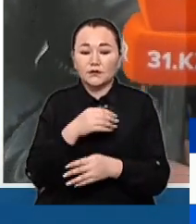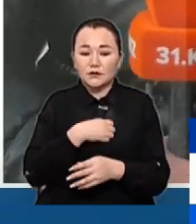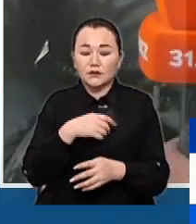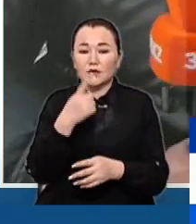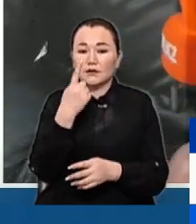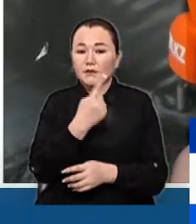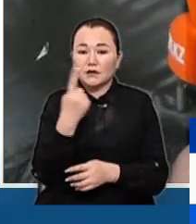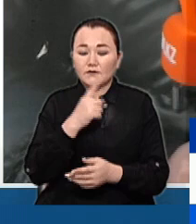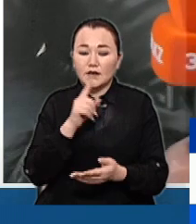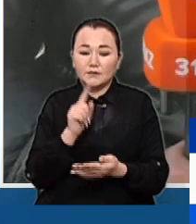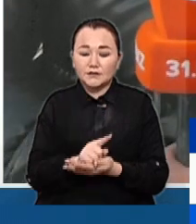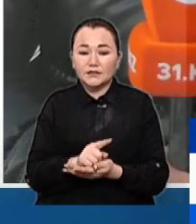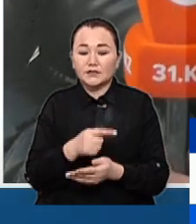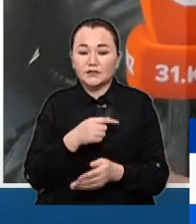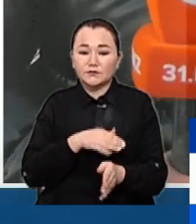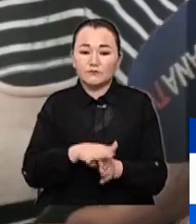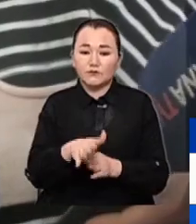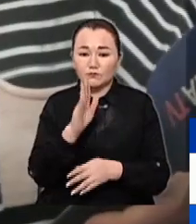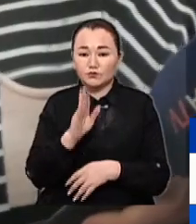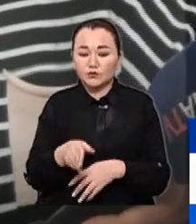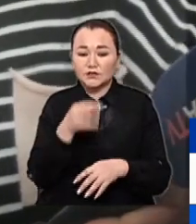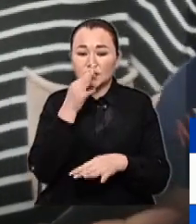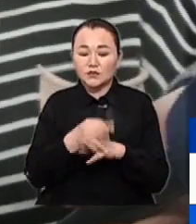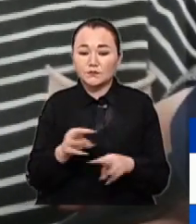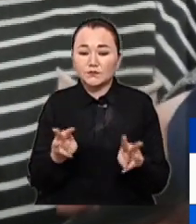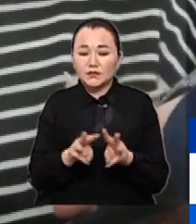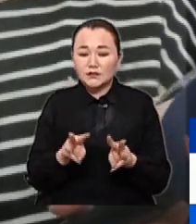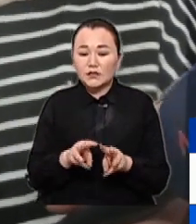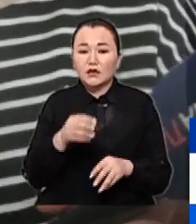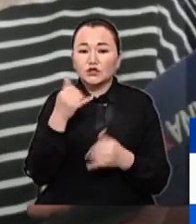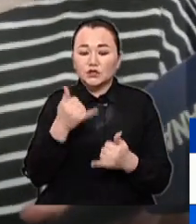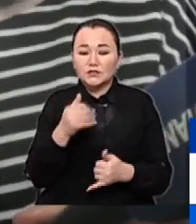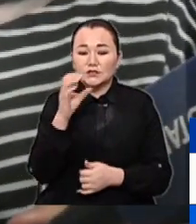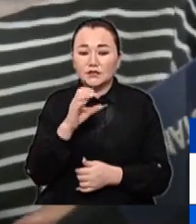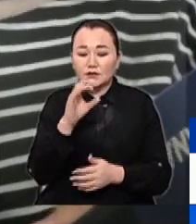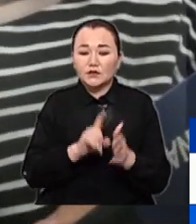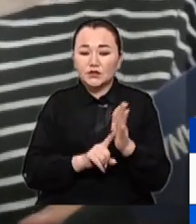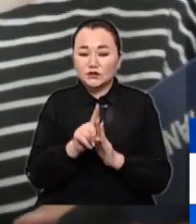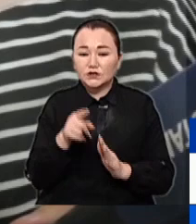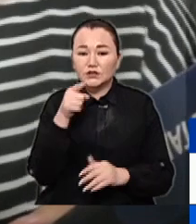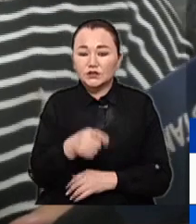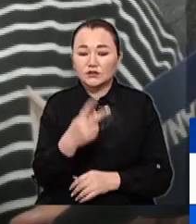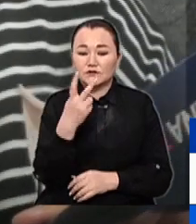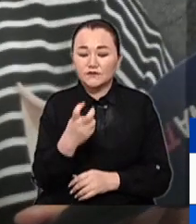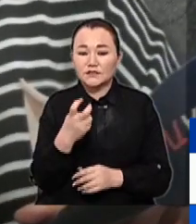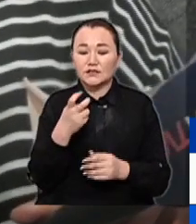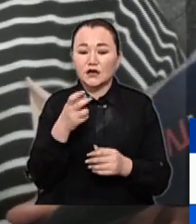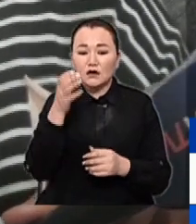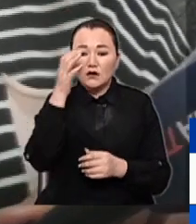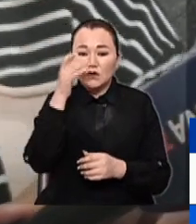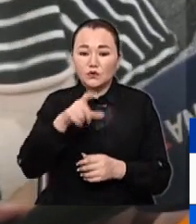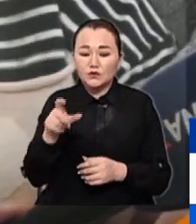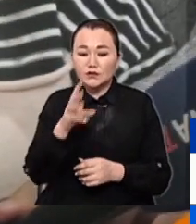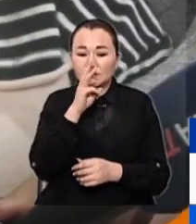қойған бірінші міндет, дейді министр. Былтыр 47-ден бастап 1200 жетекші